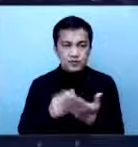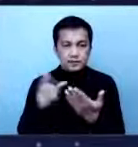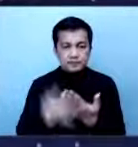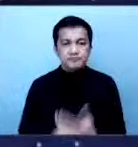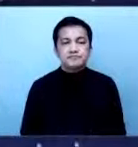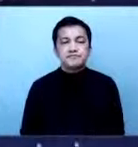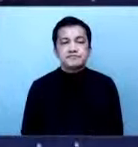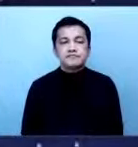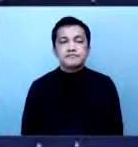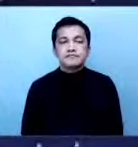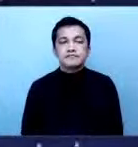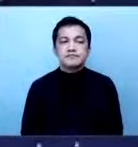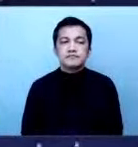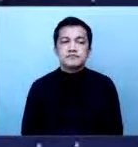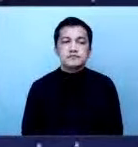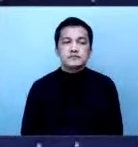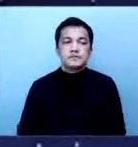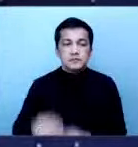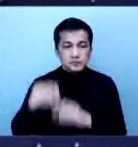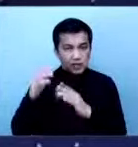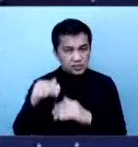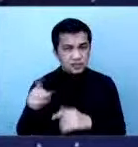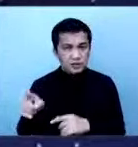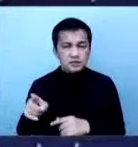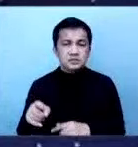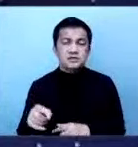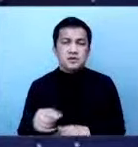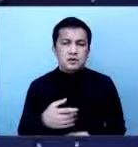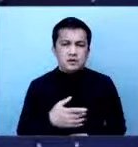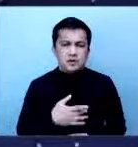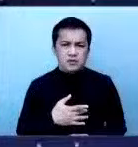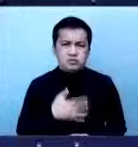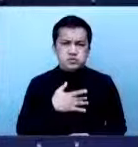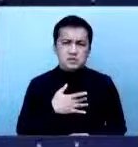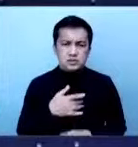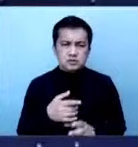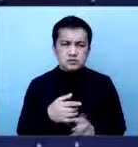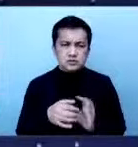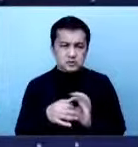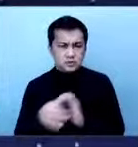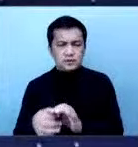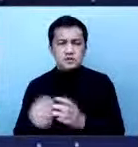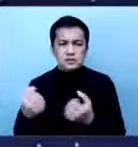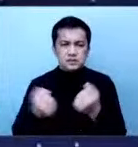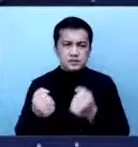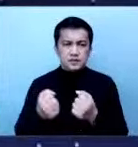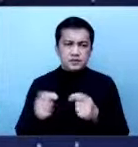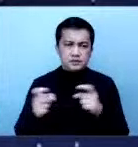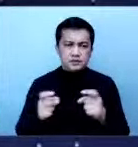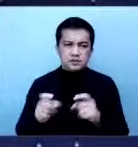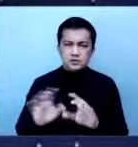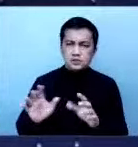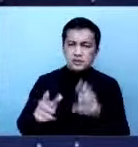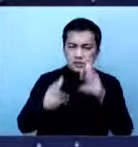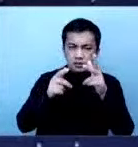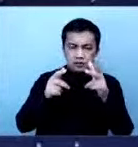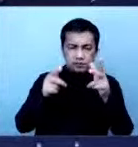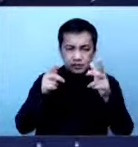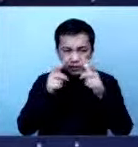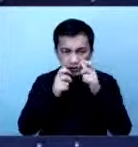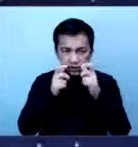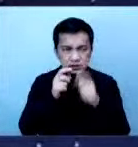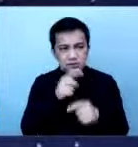Sana naman lumambot yung puso niya sa mga drivers at operators Huwag sana siyang makinig doon sa mga mga